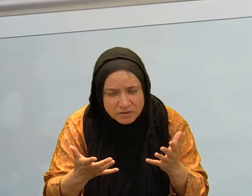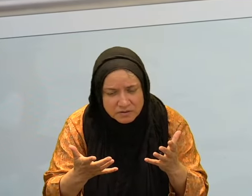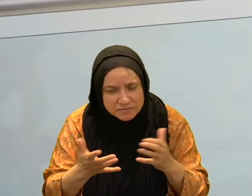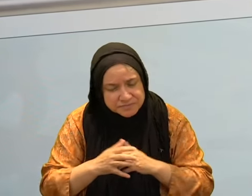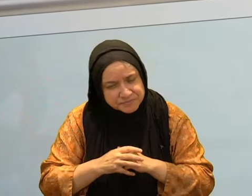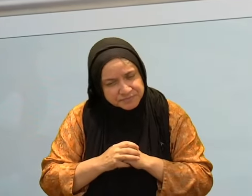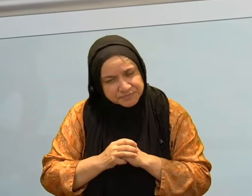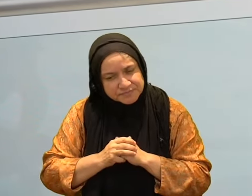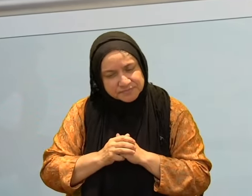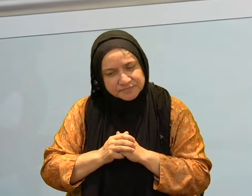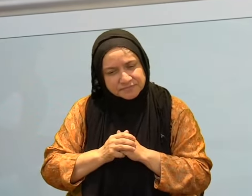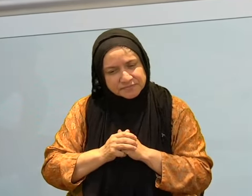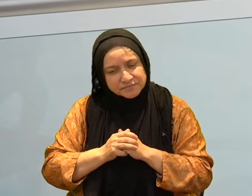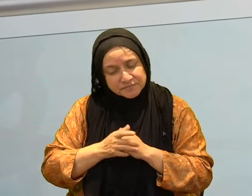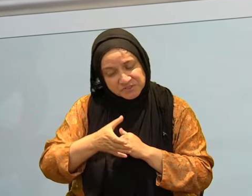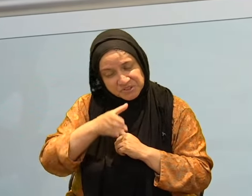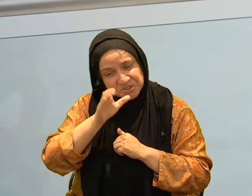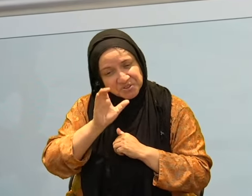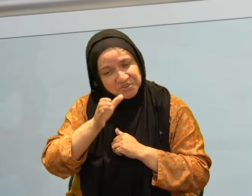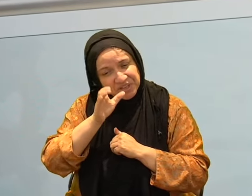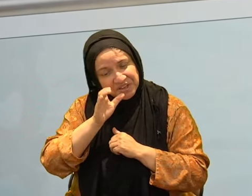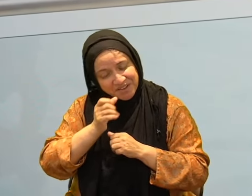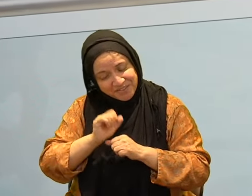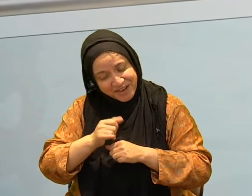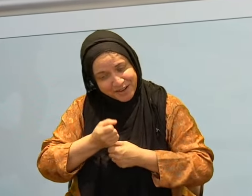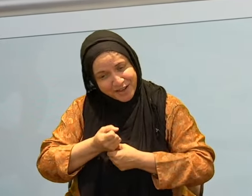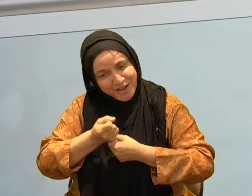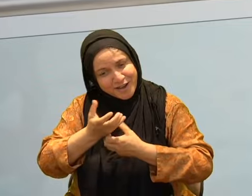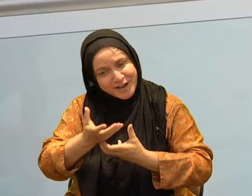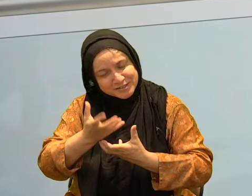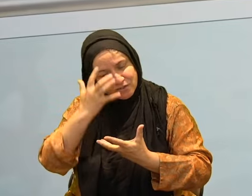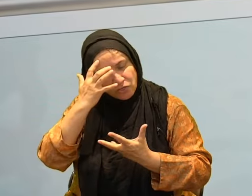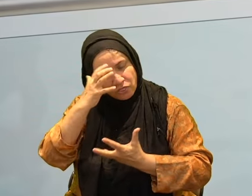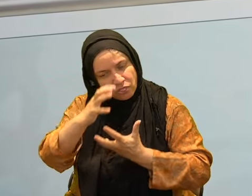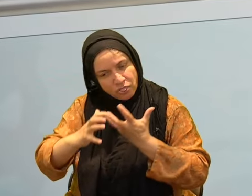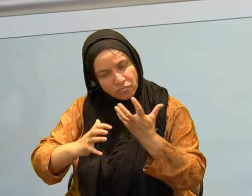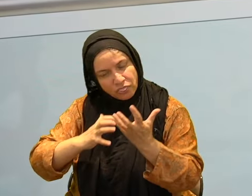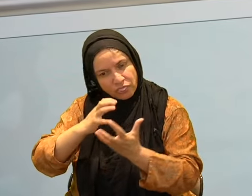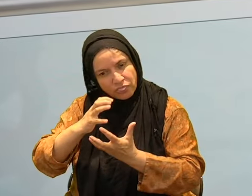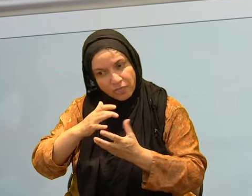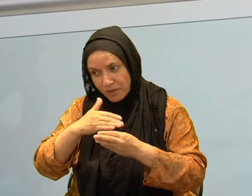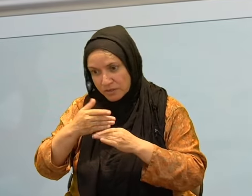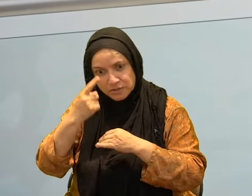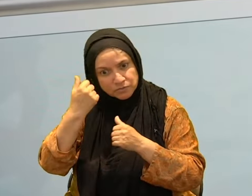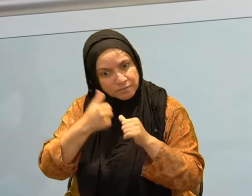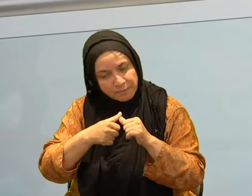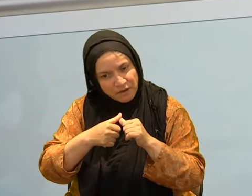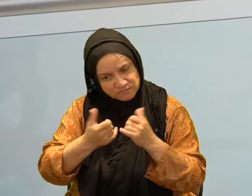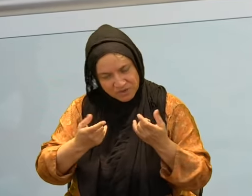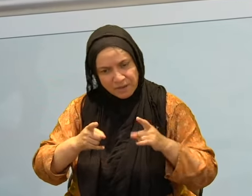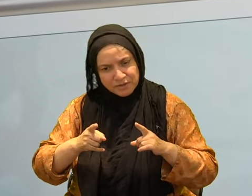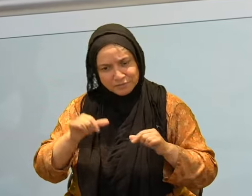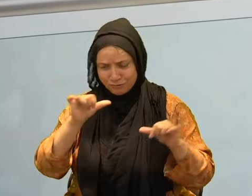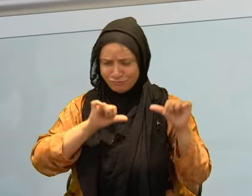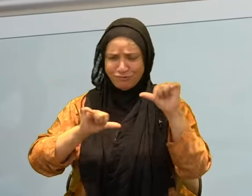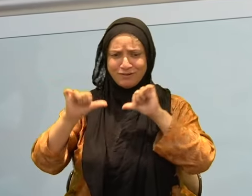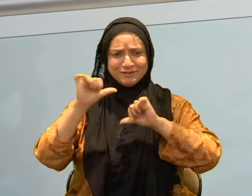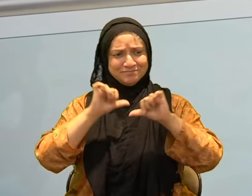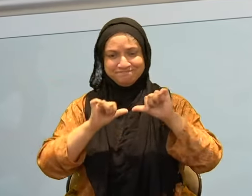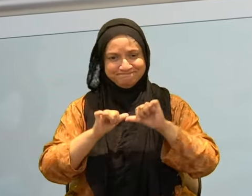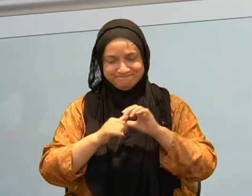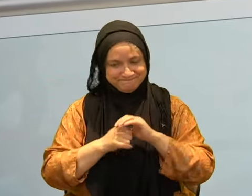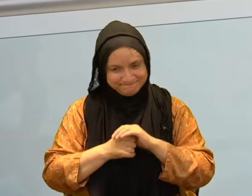أَحْبَبْنَا. وَإِذَا غَضِبَ قَالَ بِمَا لَا يَعْلَمْ وَعَمِلَ بِمَا يَنْدَمْ. So the first thing he said, we get him